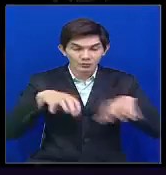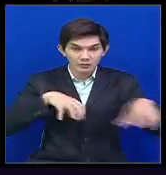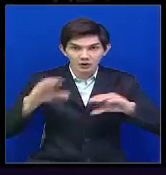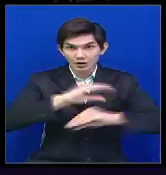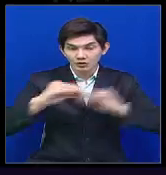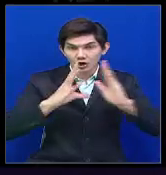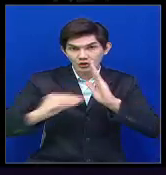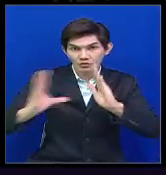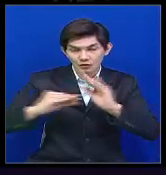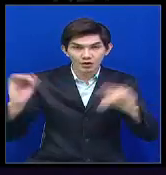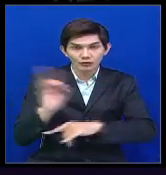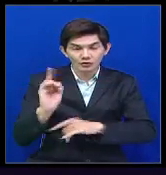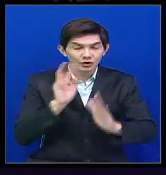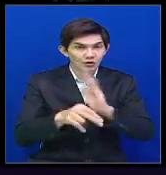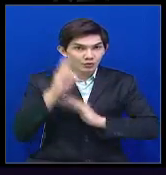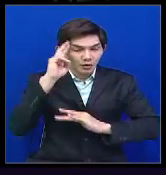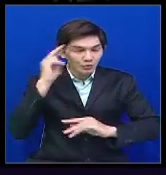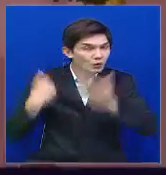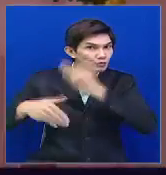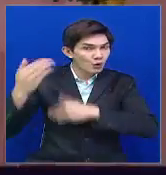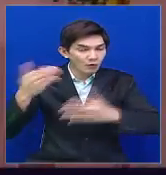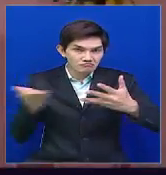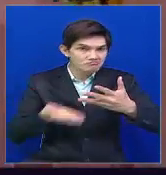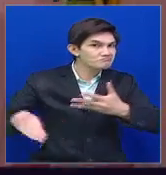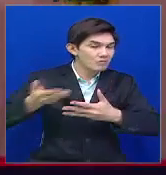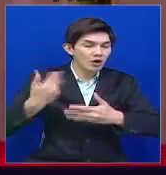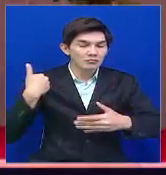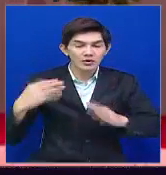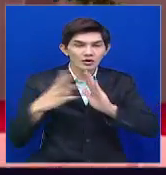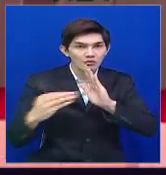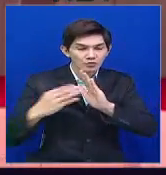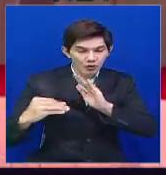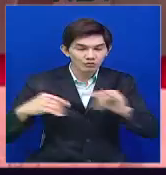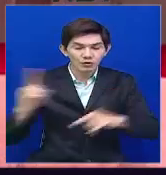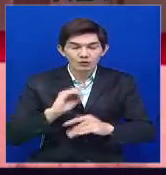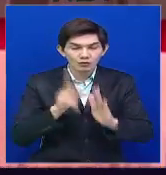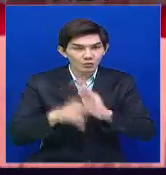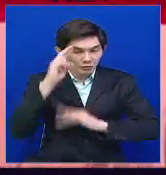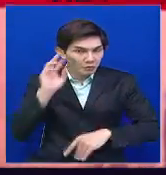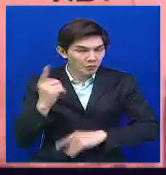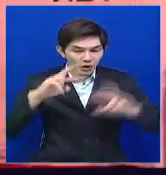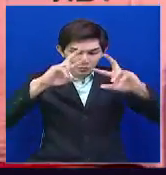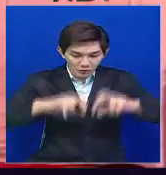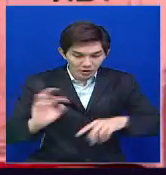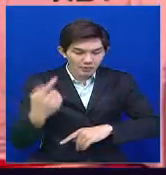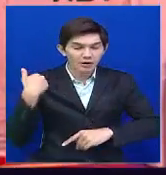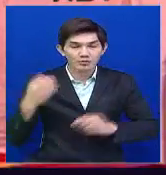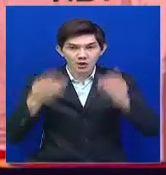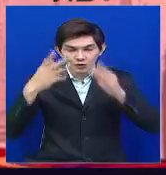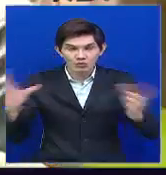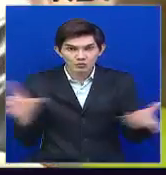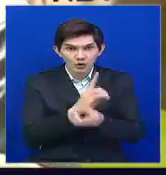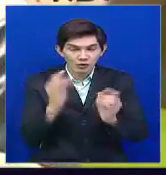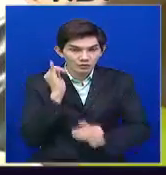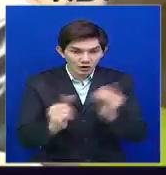การอบรมยกระดับความรู้ทางโบราณคดีเน้นถ่ายทอดความรู้และงานวิจัยใหม่โดยมีครูสังคมเข้าร่วมอบรมกว่